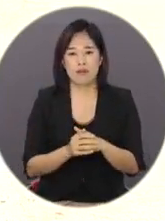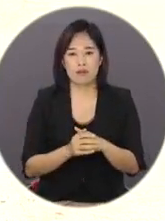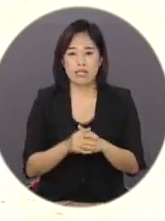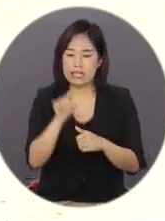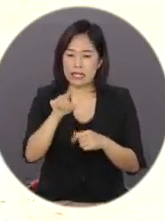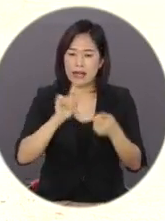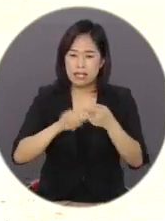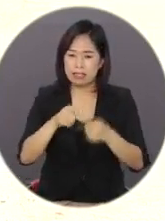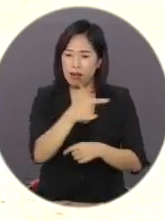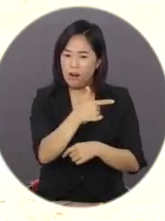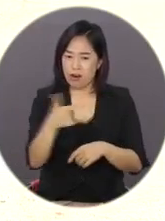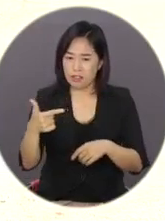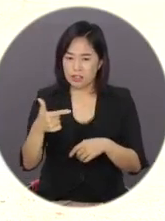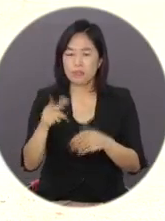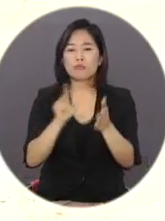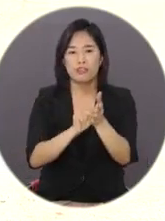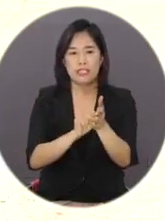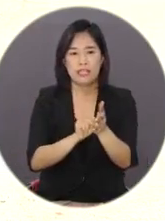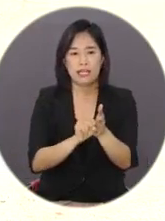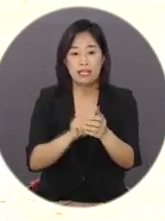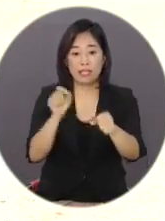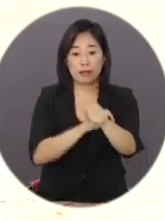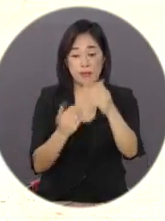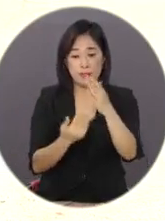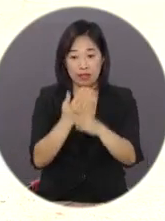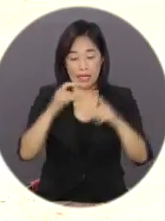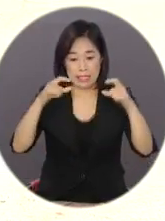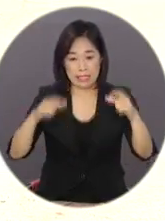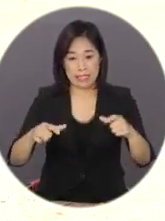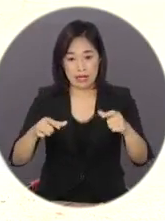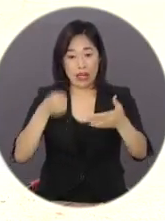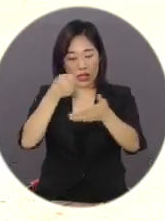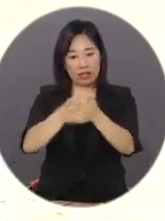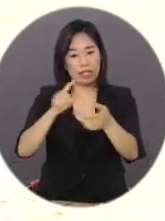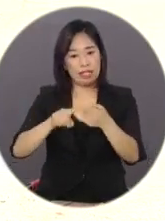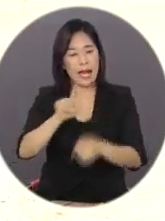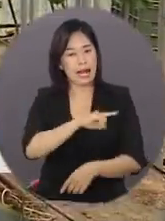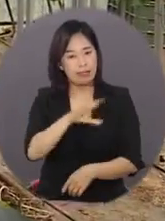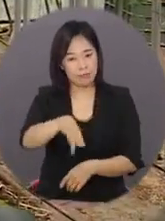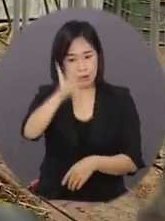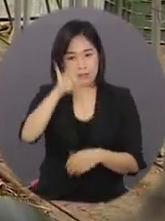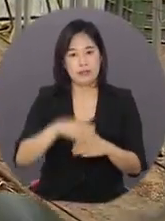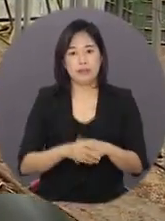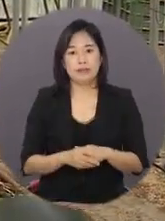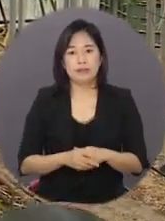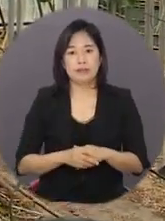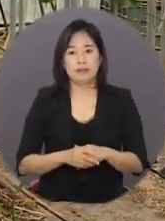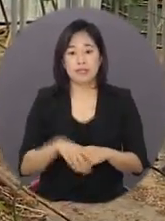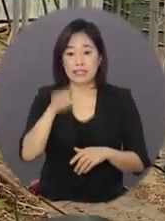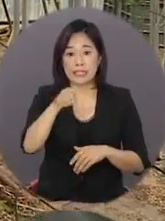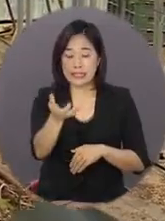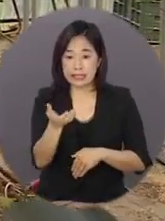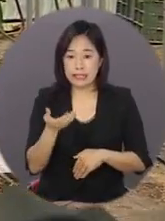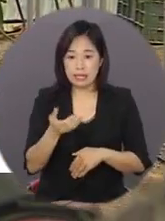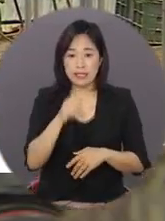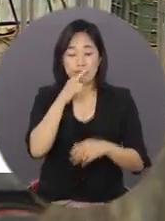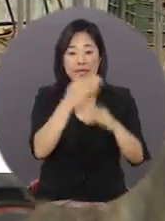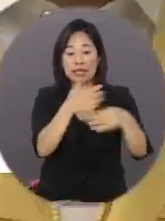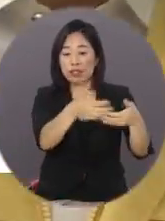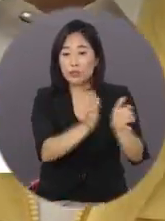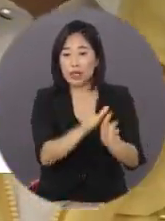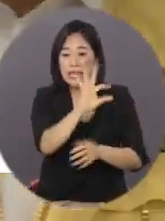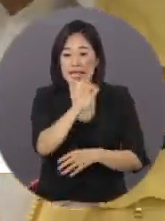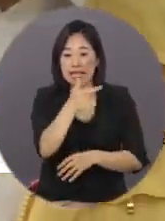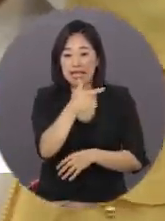같아서 특별재해구역 지정을 추진하는 일이 가장 우선인 것 같고. 이에 앞서 민주당 이낙연